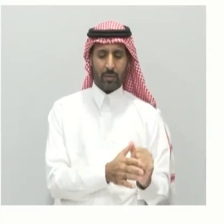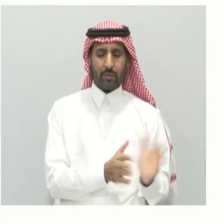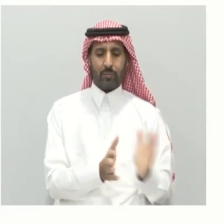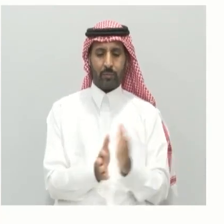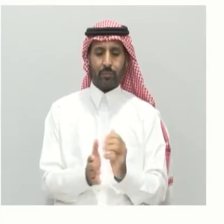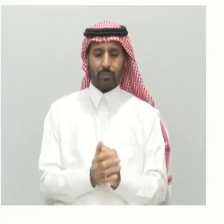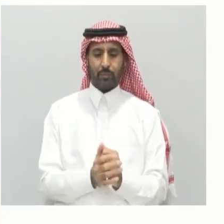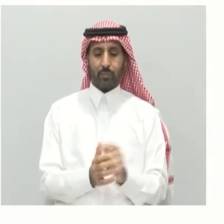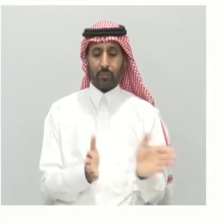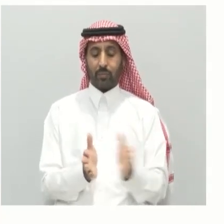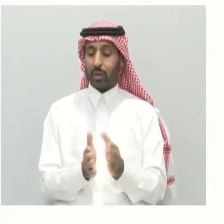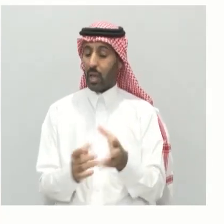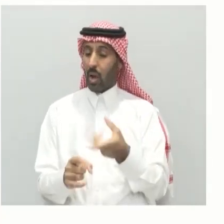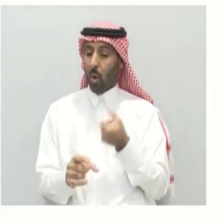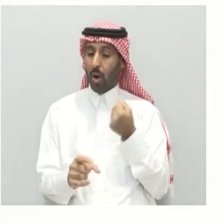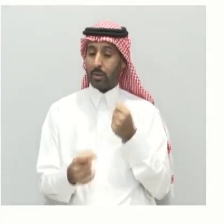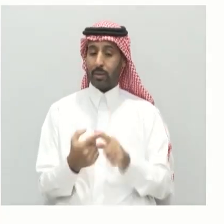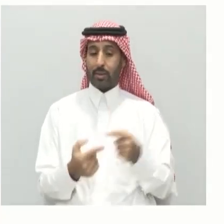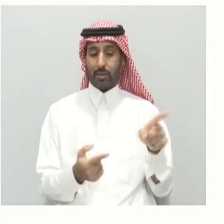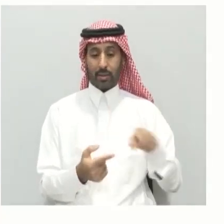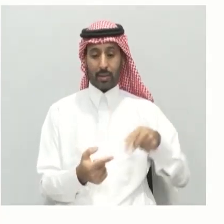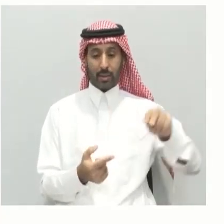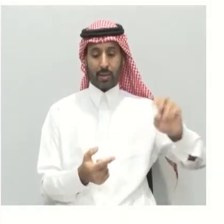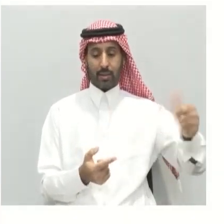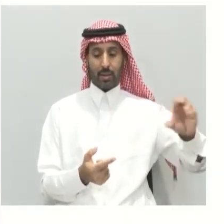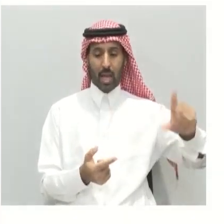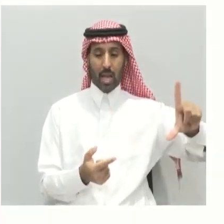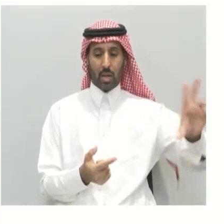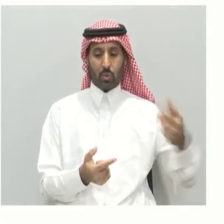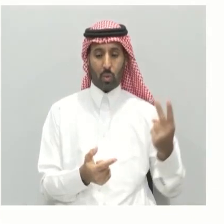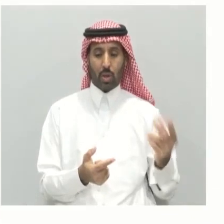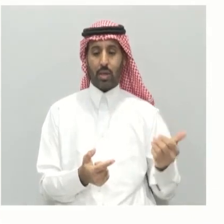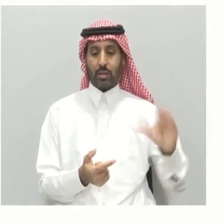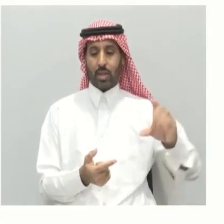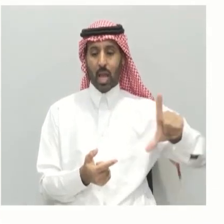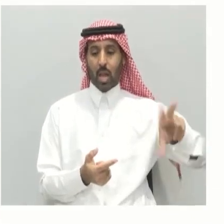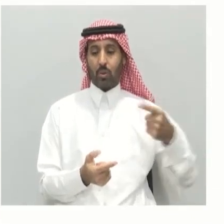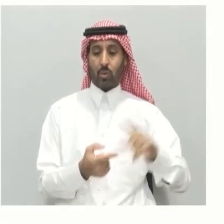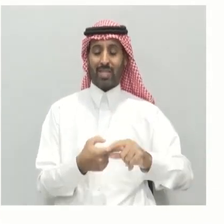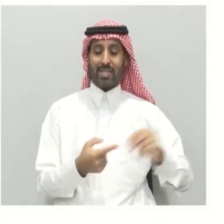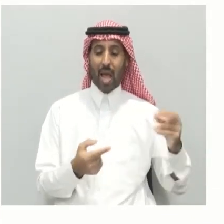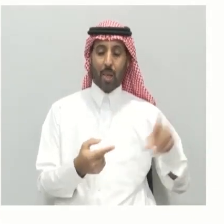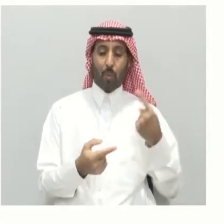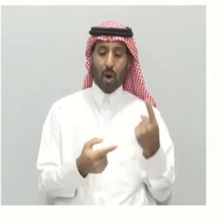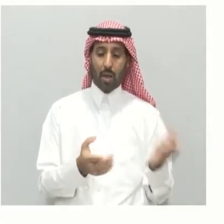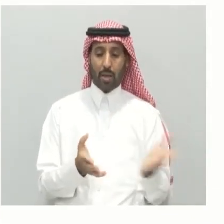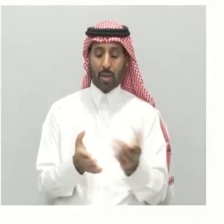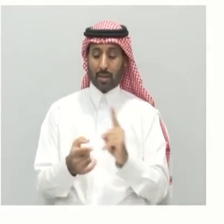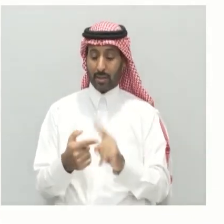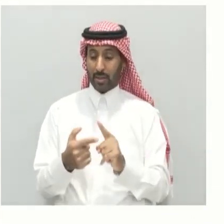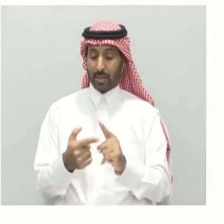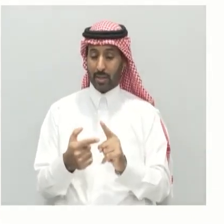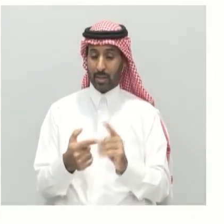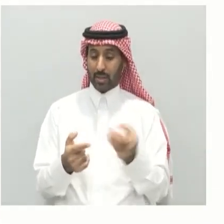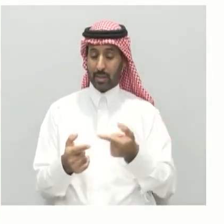صفر نروح للنواتج زد ان س ال 2 الس ال 2 عندي هنا سالب واحد فبالتالي سوف